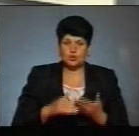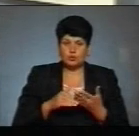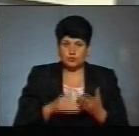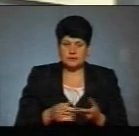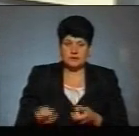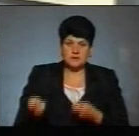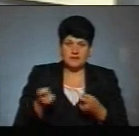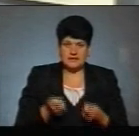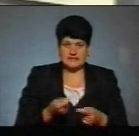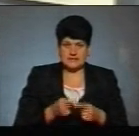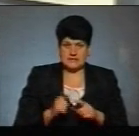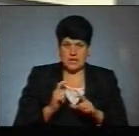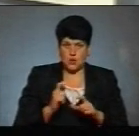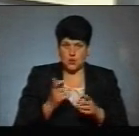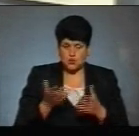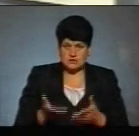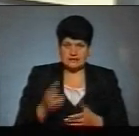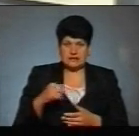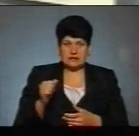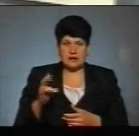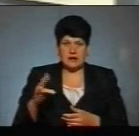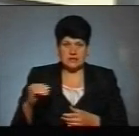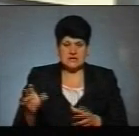доставити цей груз з Данії,